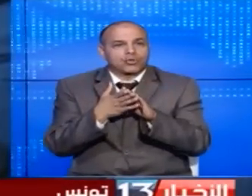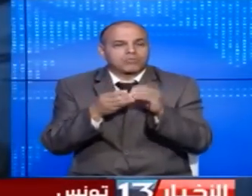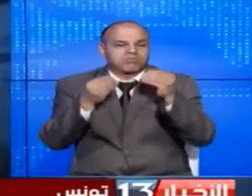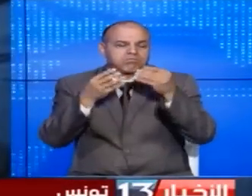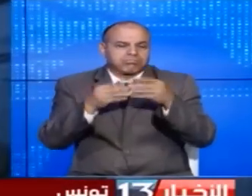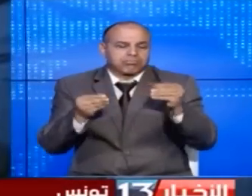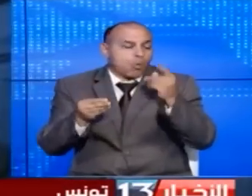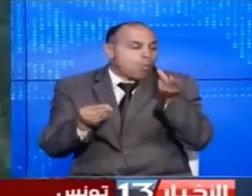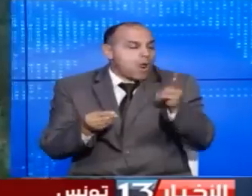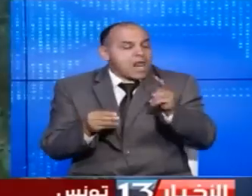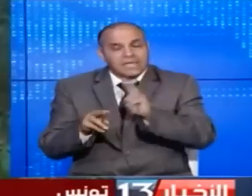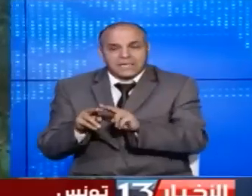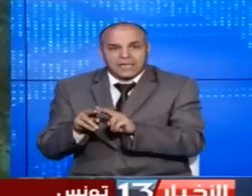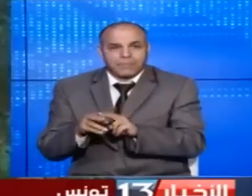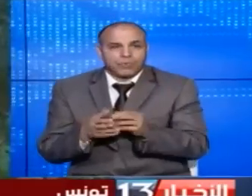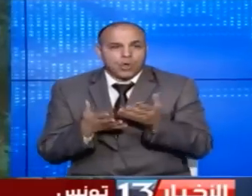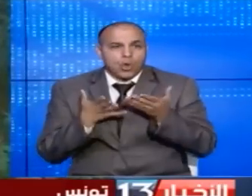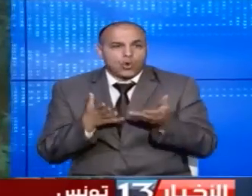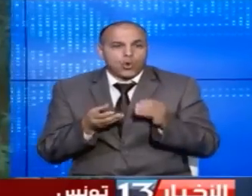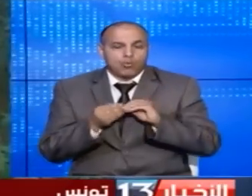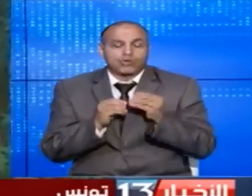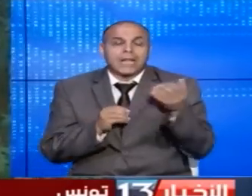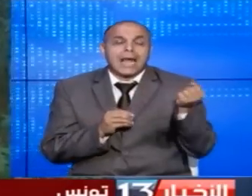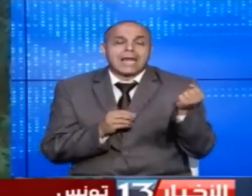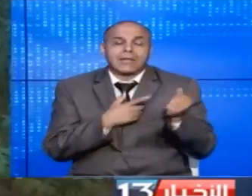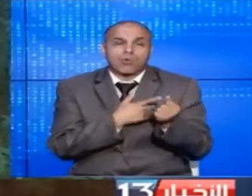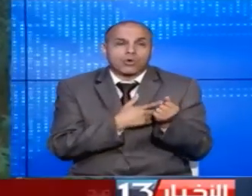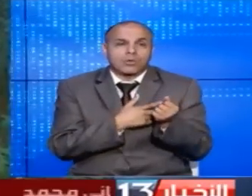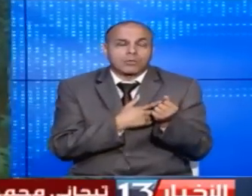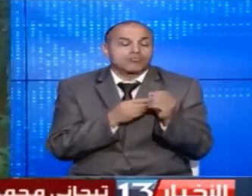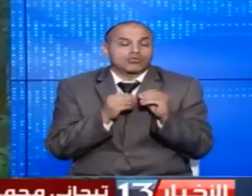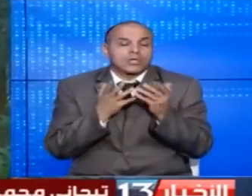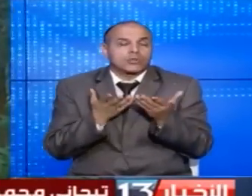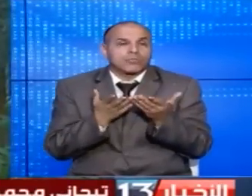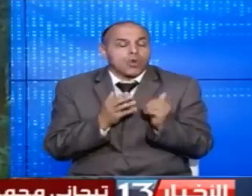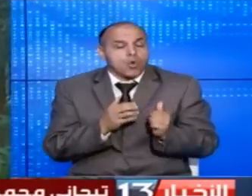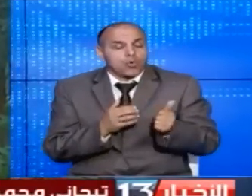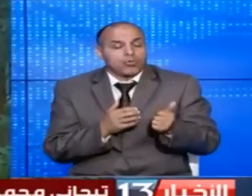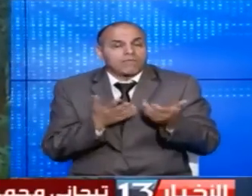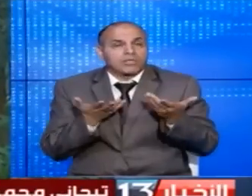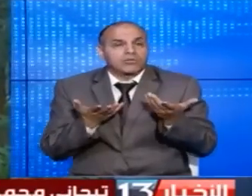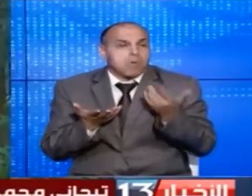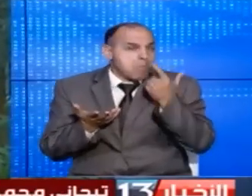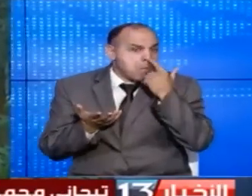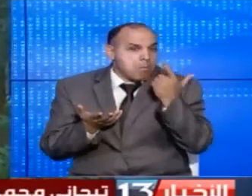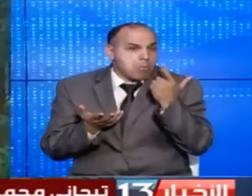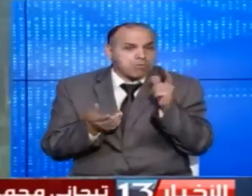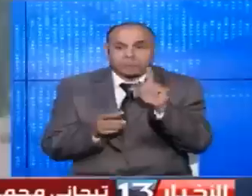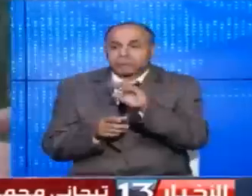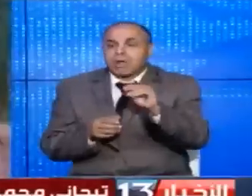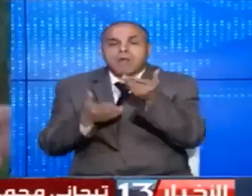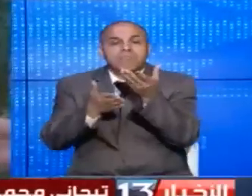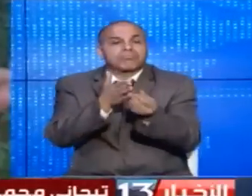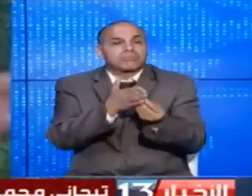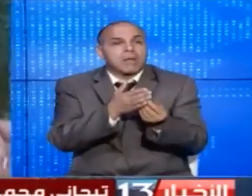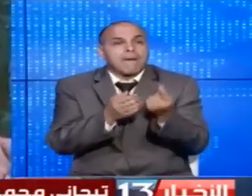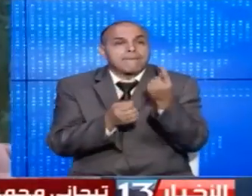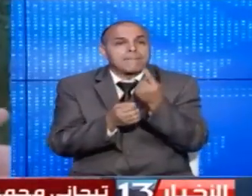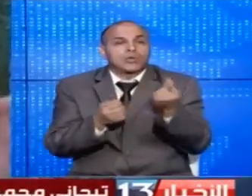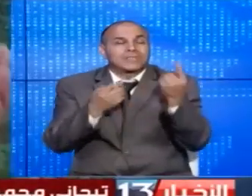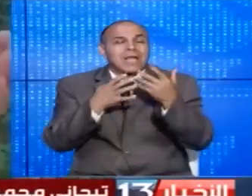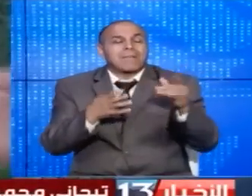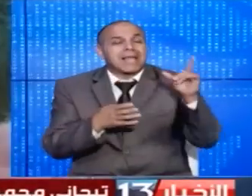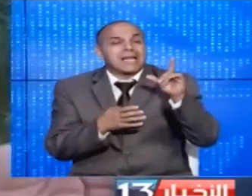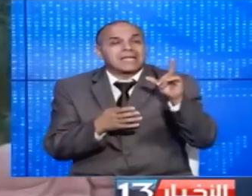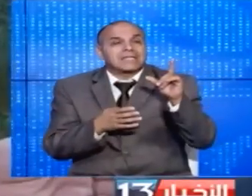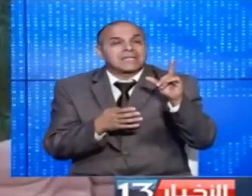وأمل الإصلاح. اليوم فما مشكلة في الحليب، والمشكلة في الحليب من غدوة يمكن مش متوفر في الأسواق. 1,900,000 لتر